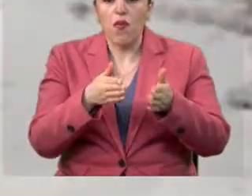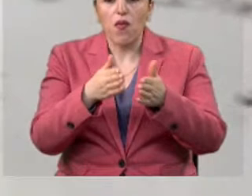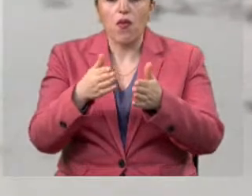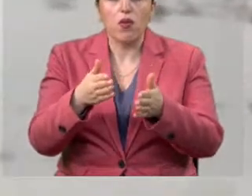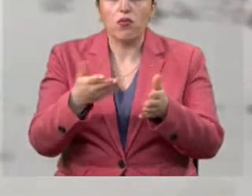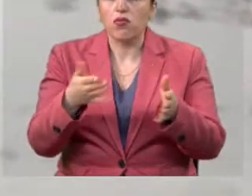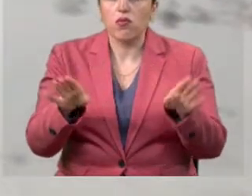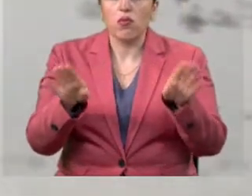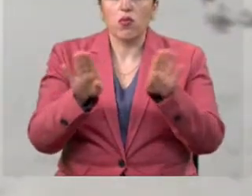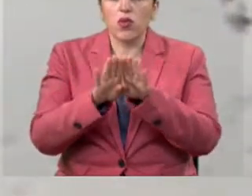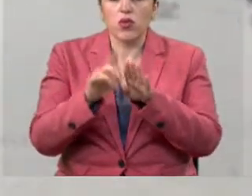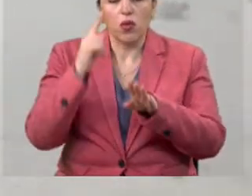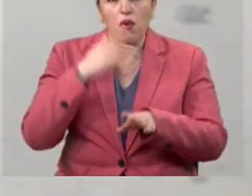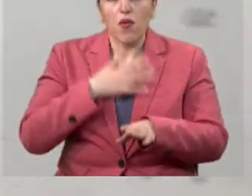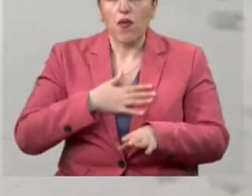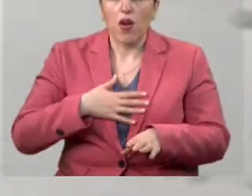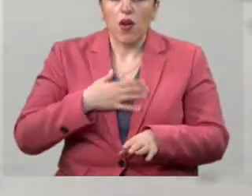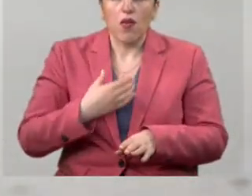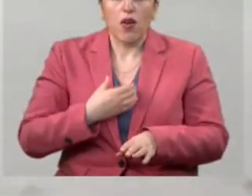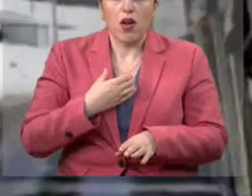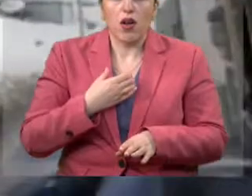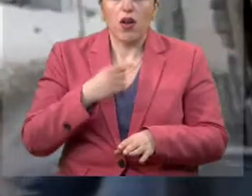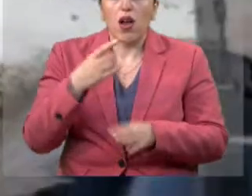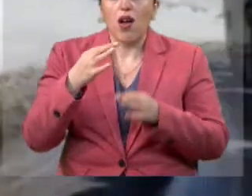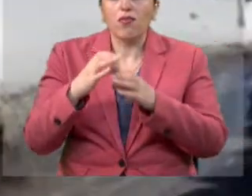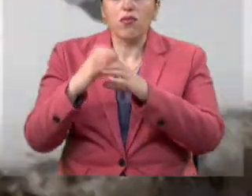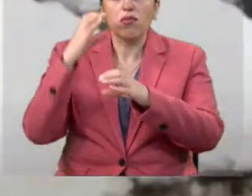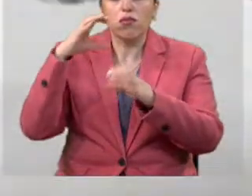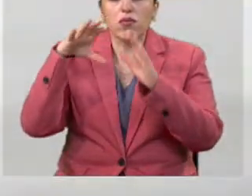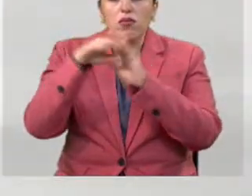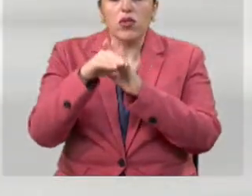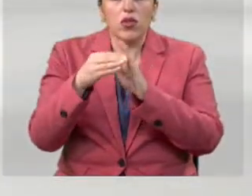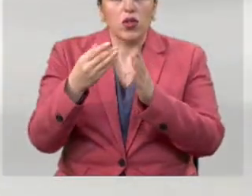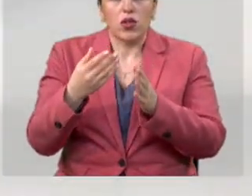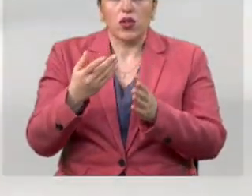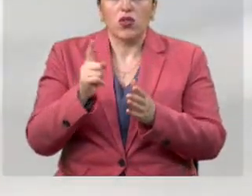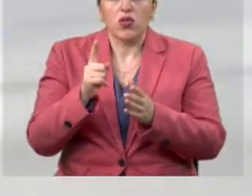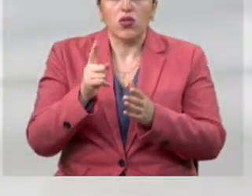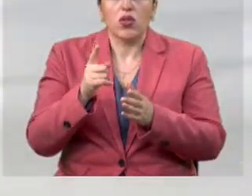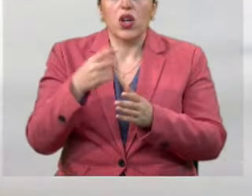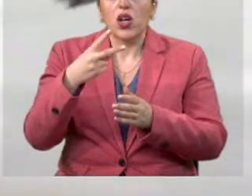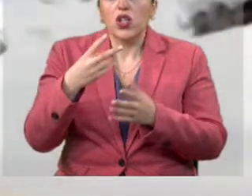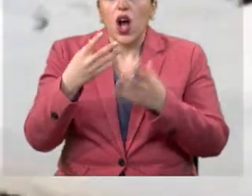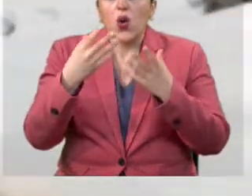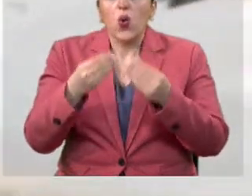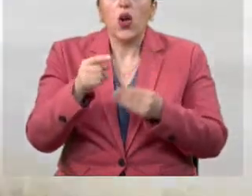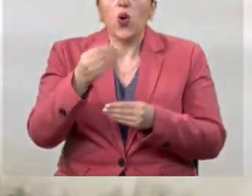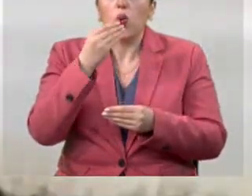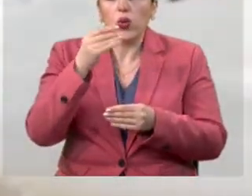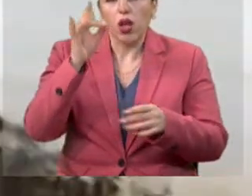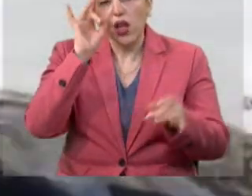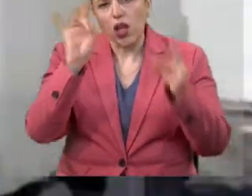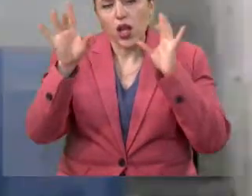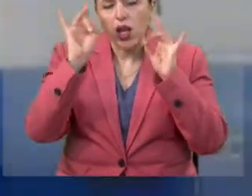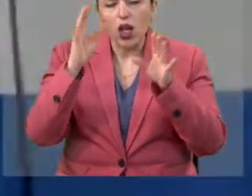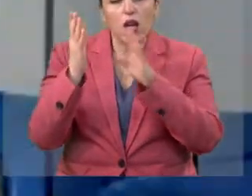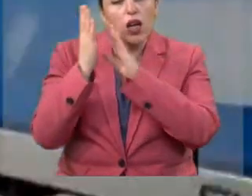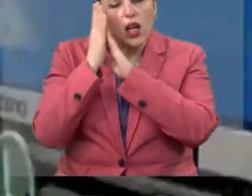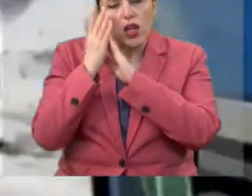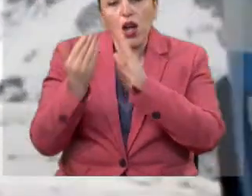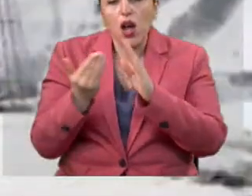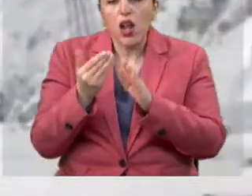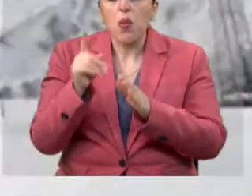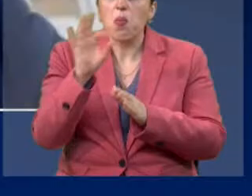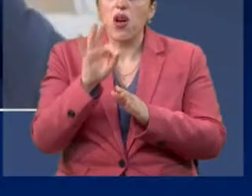Լուրջ մտավախություն ունի, բարձած բեռը վտանգված է, իսկ թե շուրջ 20 օր է ինքն ինչ է ուտում, խմում, ինչպես է քնում, արտանում, ապրում,